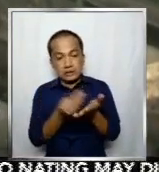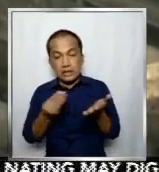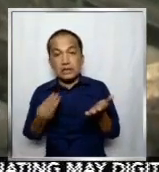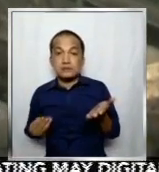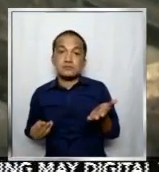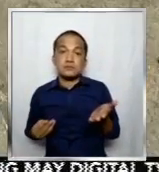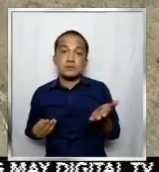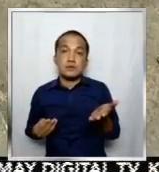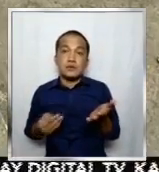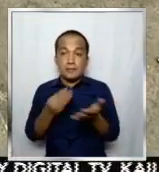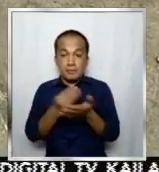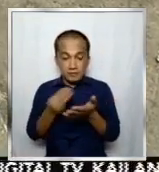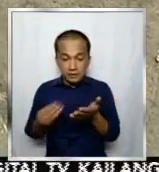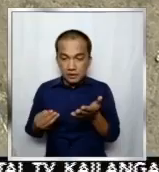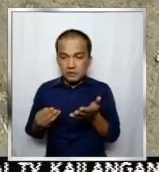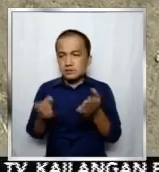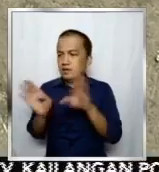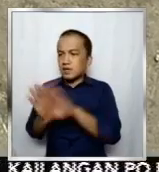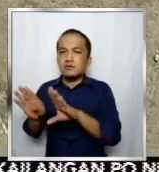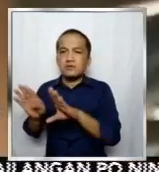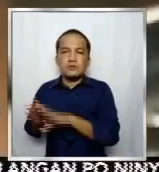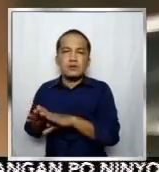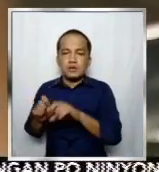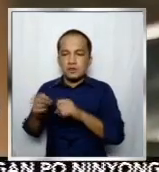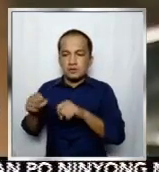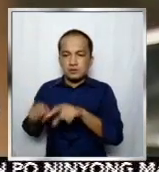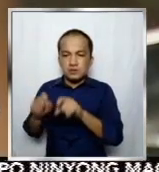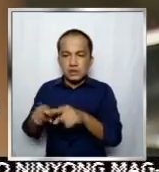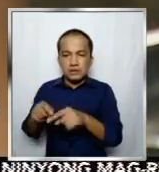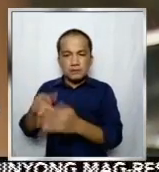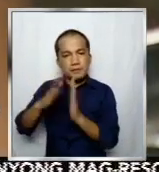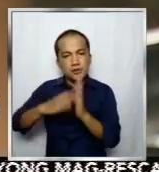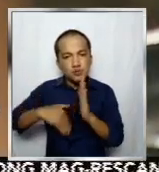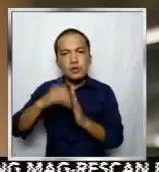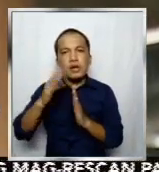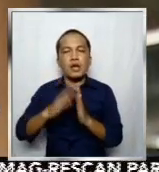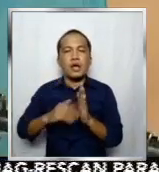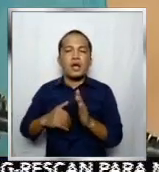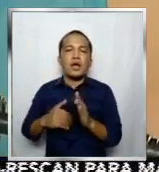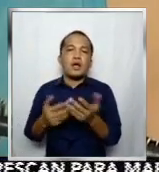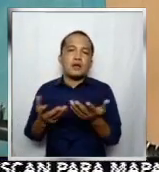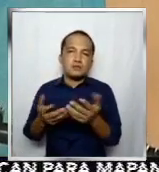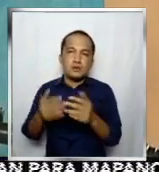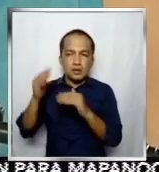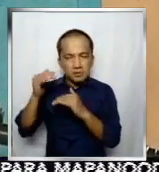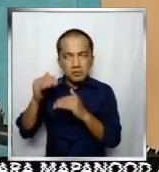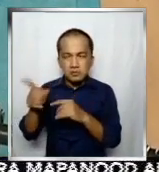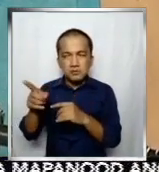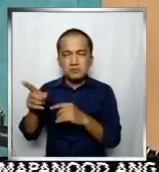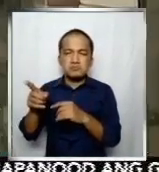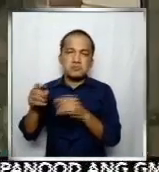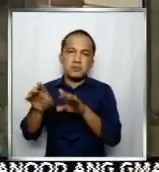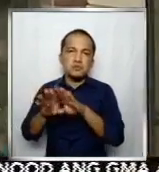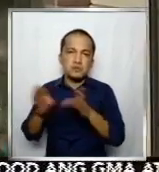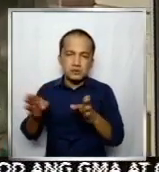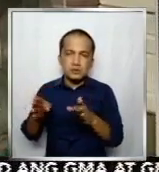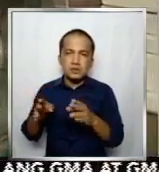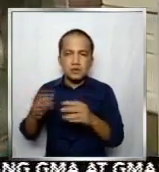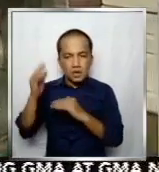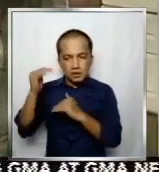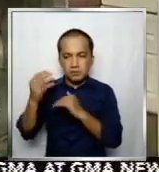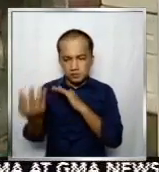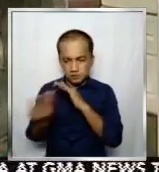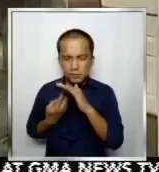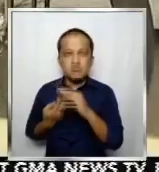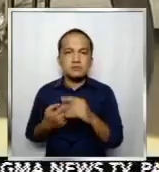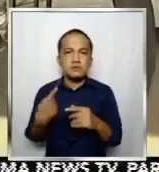materialis, sarado rin kasi yung mga tindahan ng mga pintura. So siguro sana mabuksan din sila. No, sana may mga customer na pumasok. Ang bike shop namang